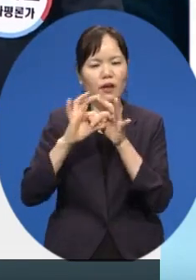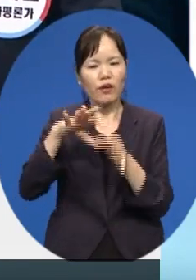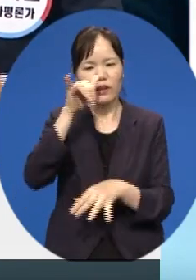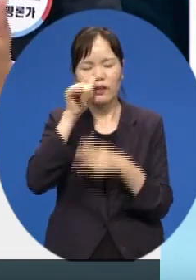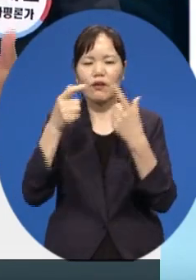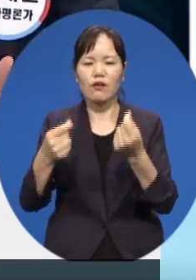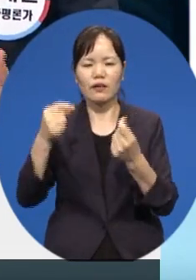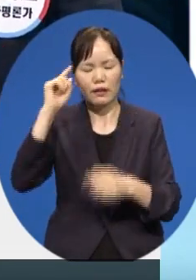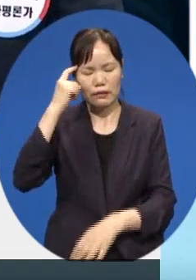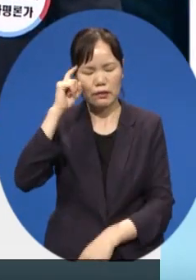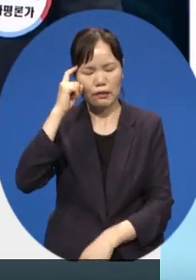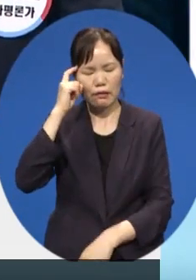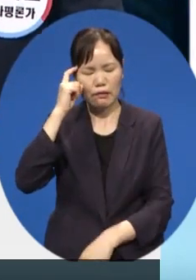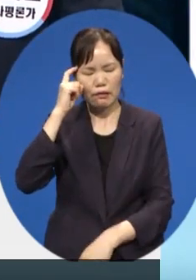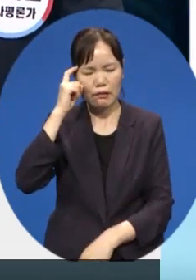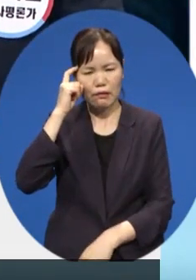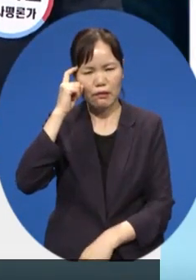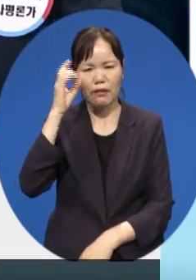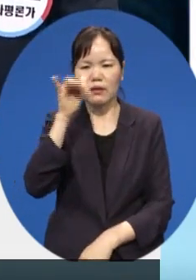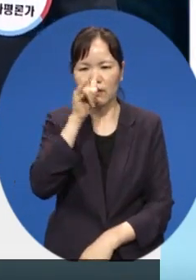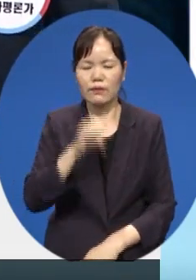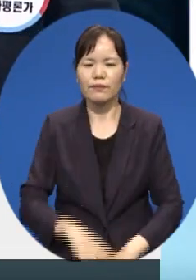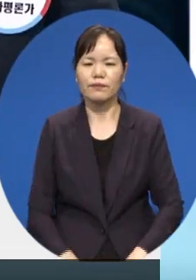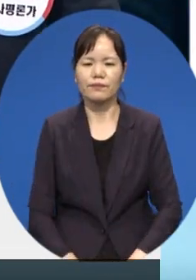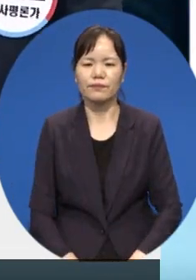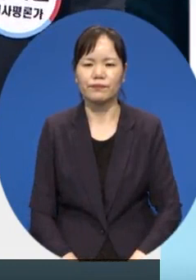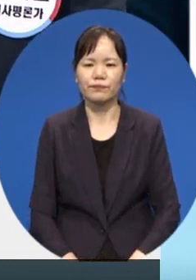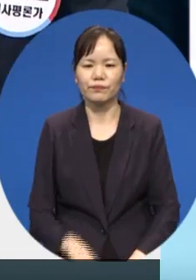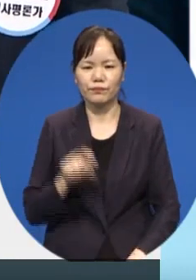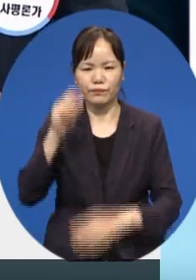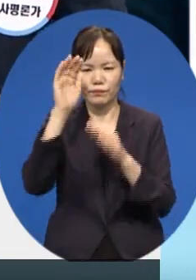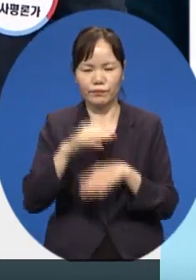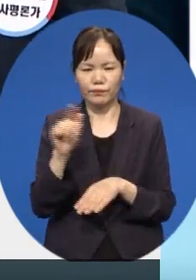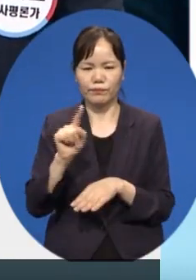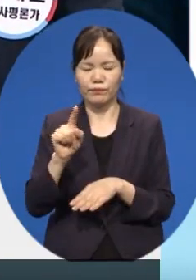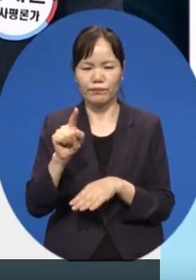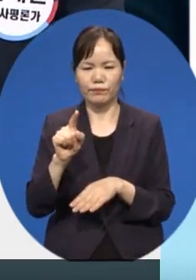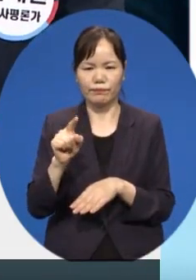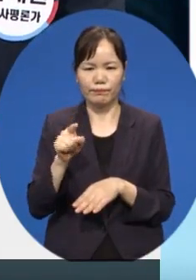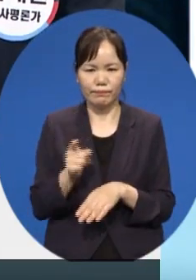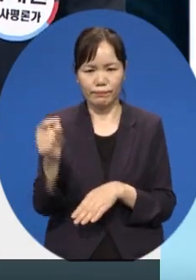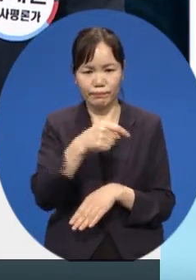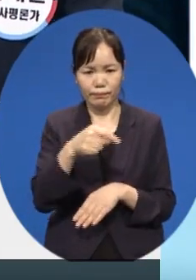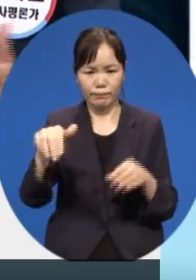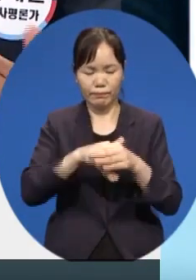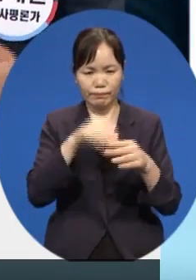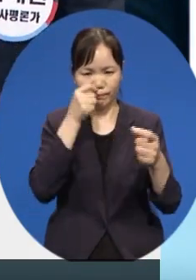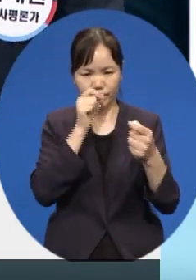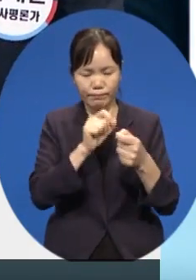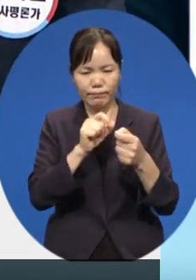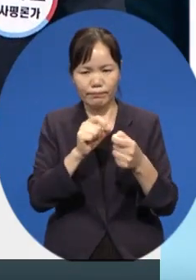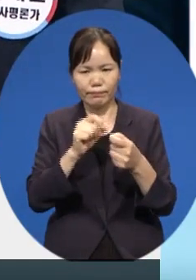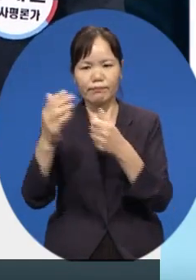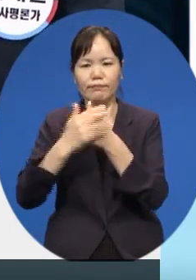것이 아닌가라고 하는 의구심을 가질 수도 좀 있을 것 같고요. 다만 이런 내용들이 간접적으로 보면 친문 진영의 호응을 얻거나